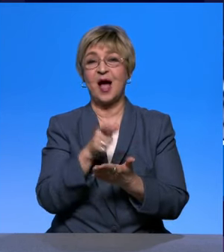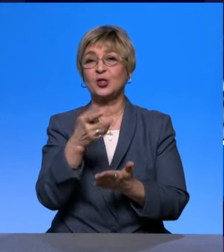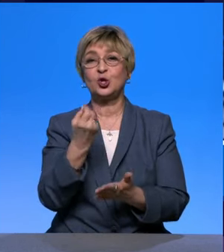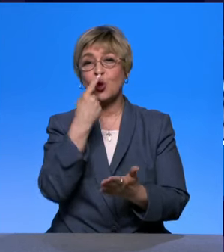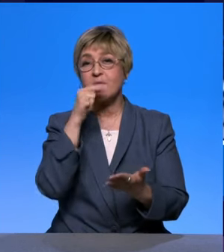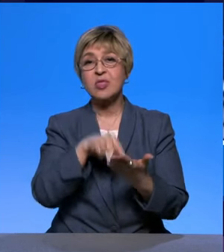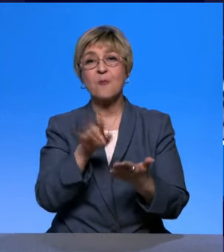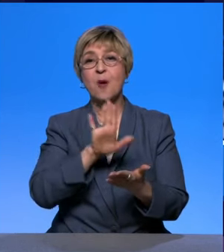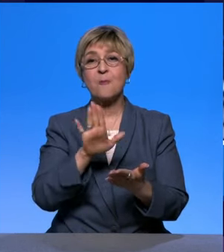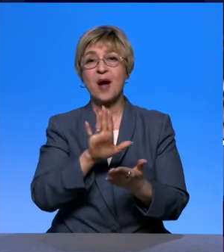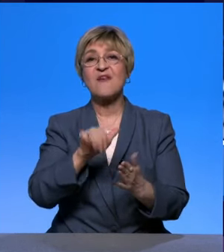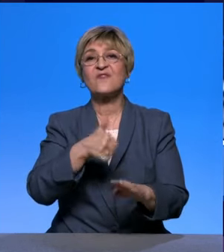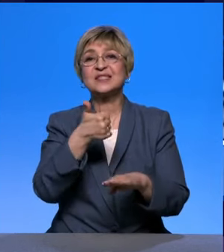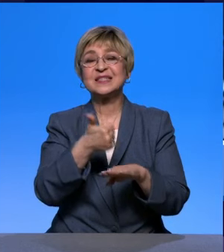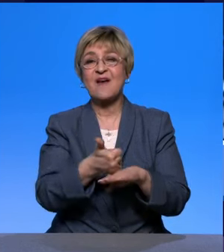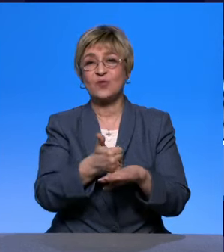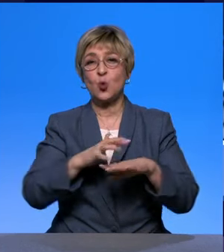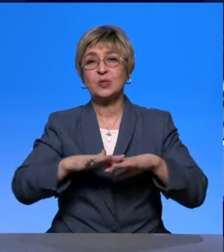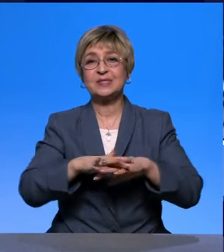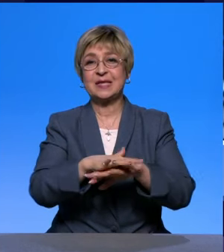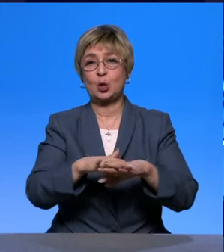вот в основную сетку, да, скажем. Ну,